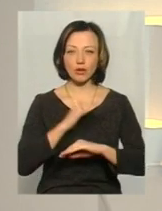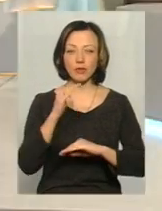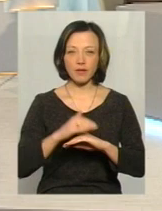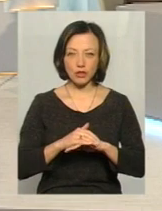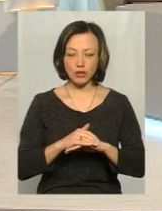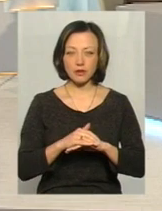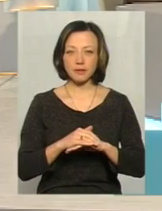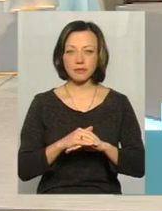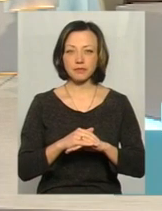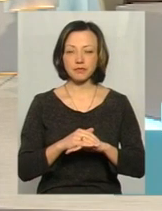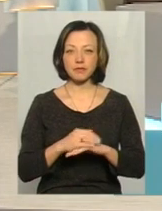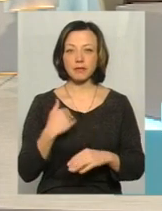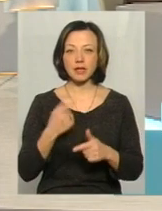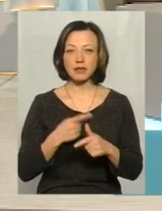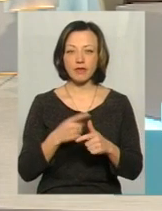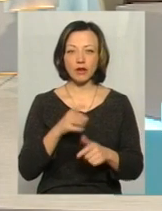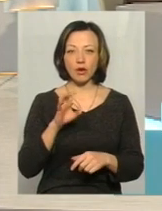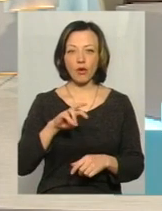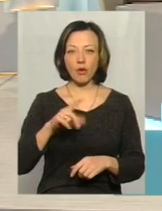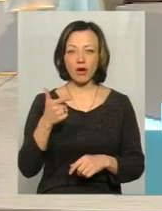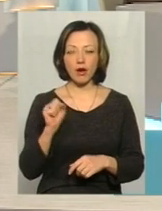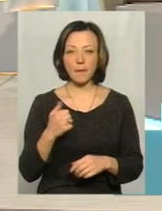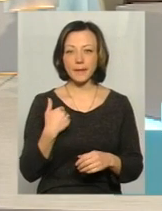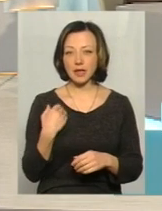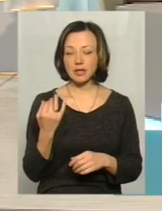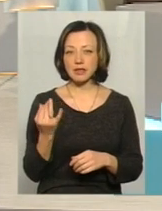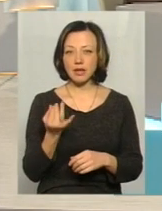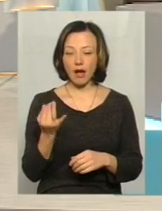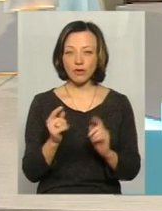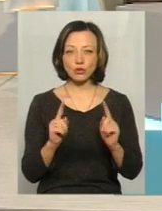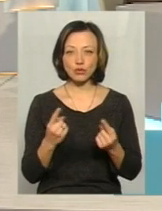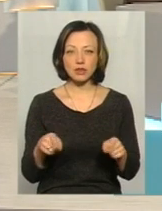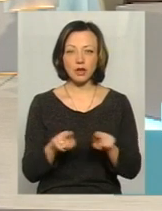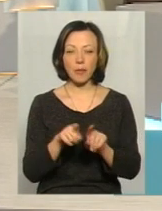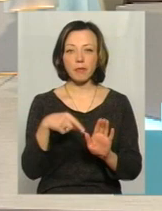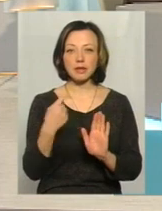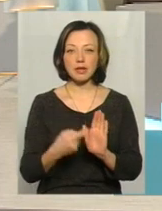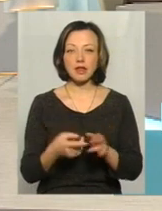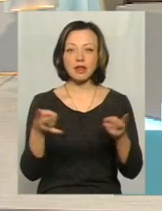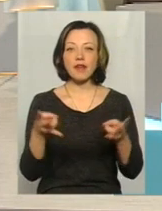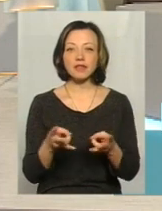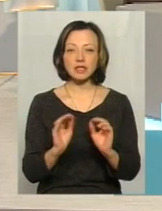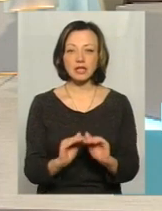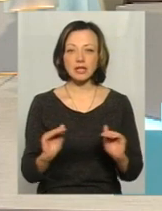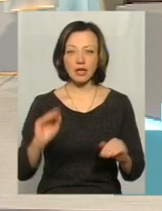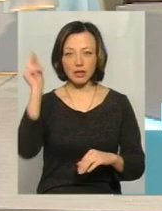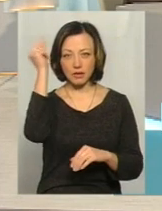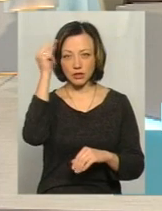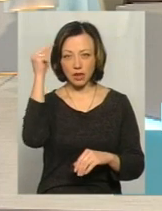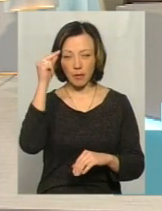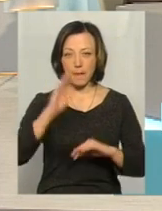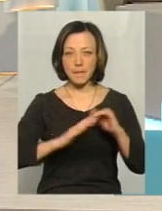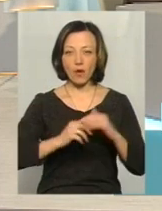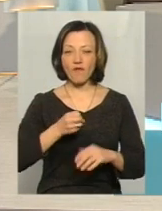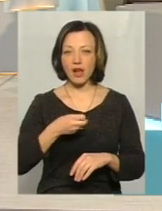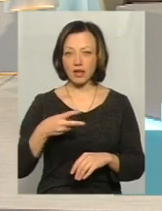вечора. Добрий вечір, слухаю. Мене звати Ольга. Мене от також дуже цікавить запитання, навіщо дітей, які навчаються професіям,